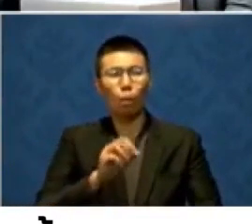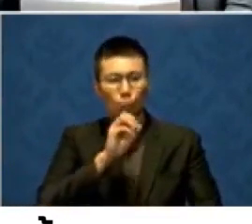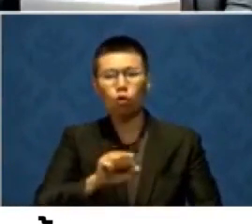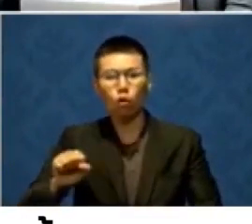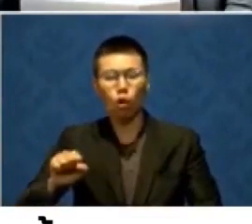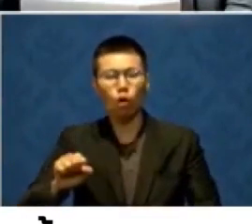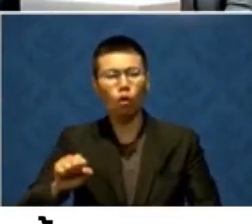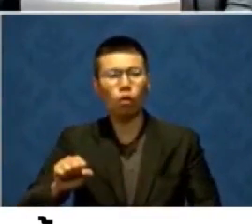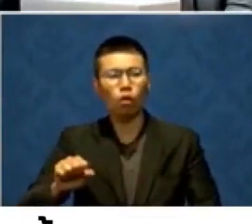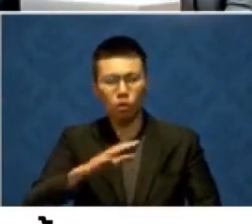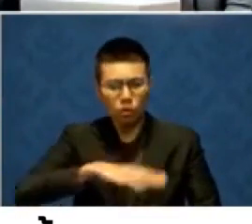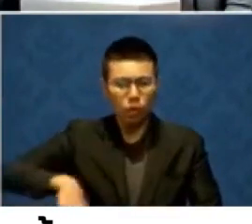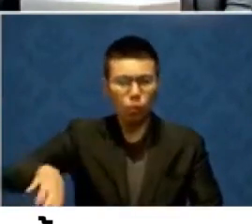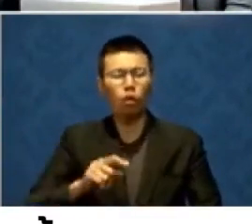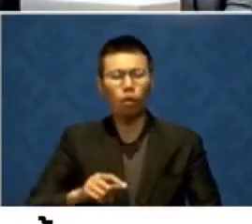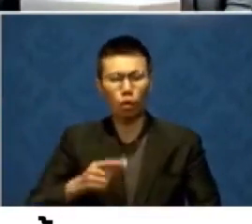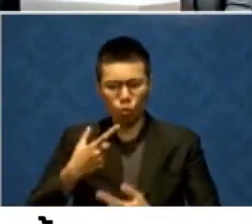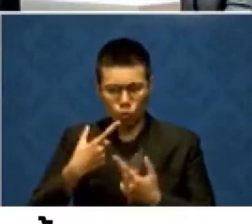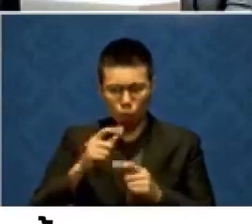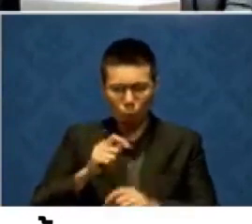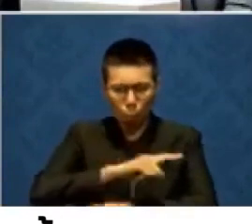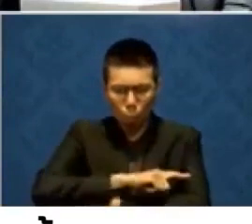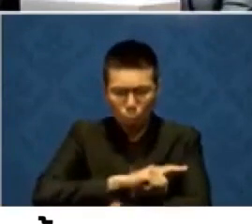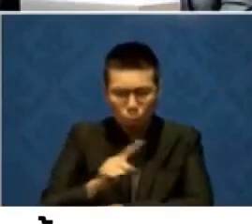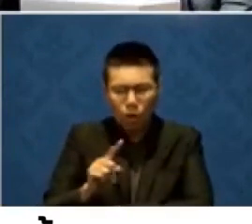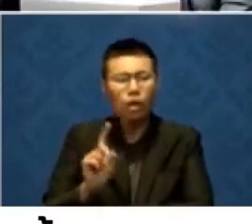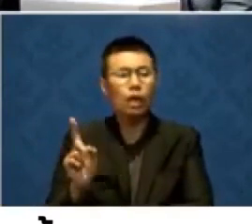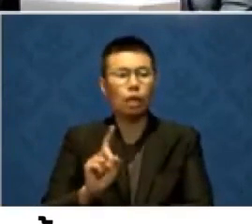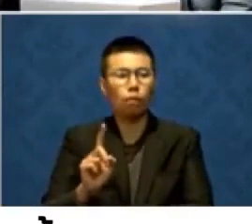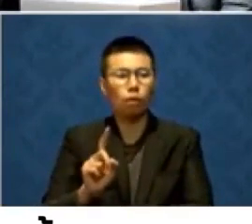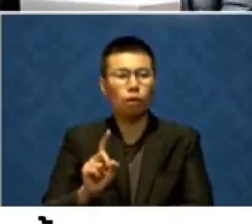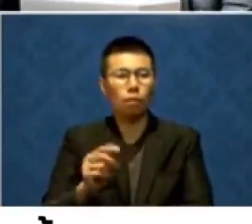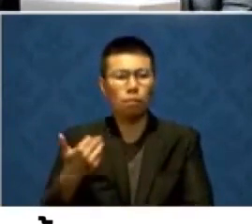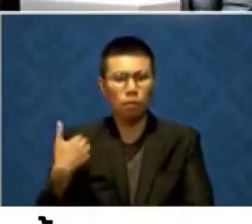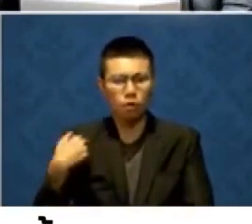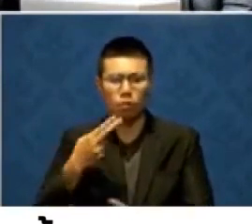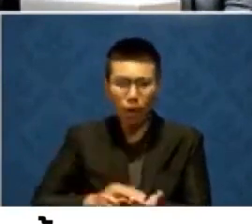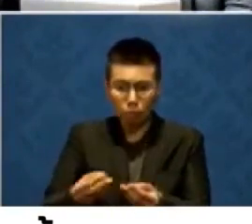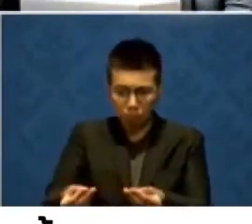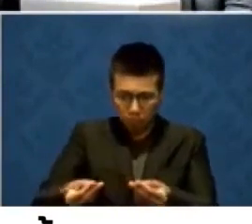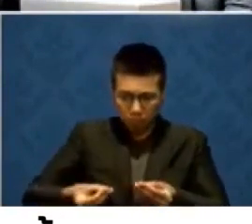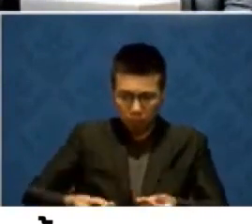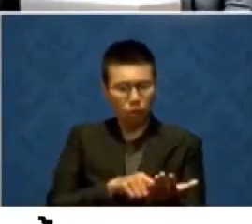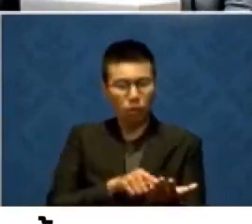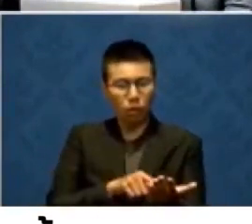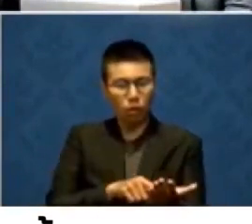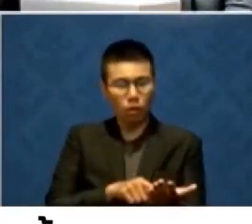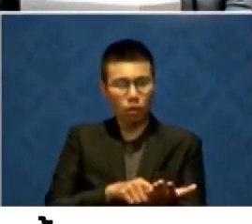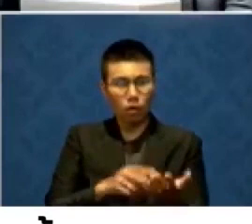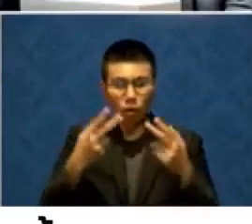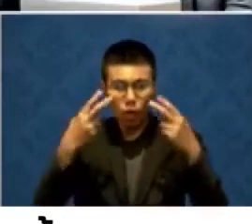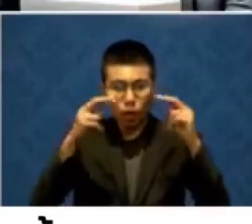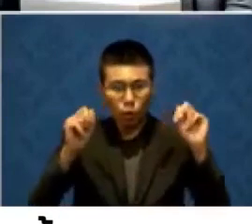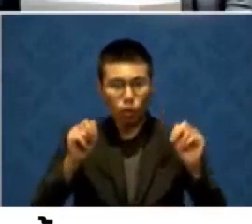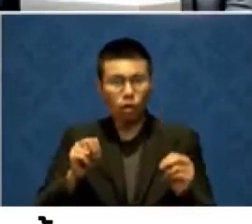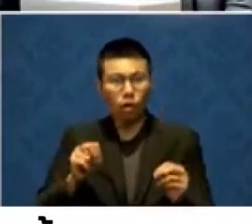สภาว่าสุดท้ายจะมาตอบเมื่อใดซึ่งในหนังสือที่ผมได้รับนะครับท่านนายกรัฐมนตรีไม่ได้มีการ